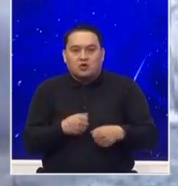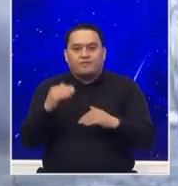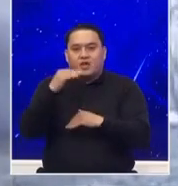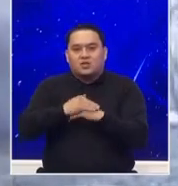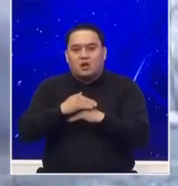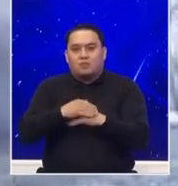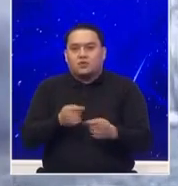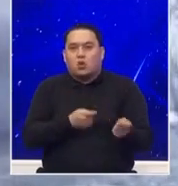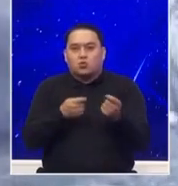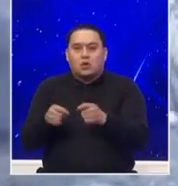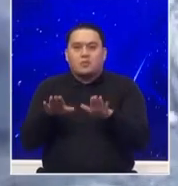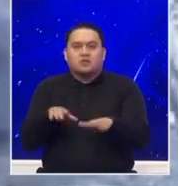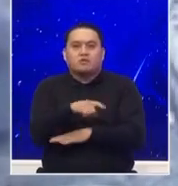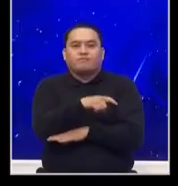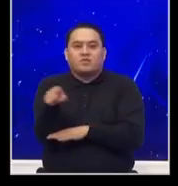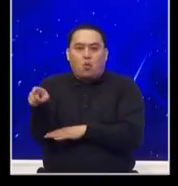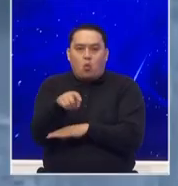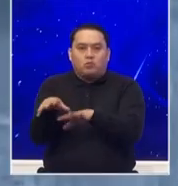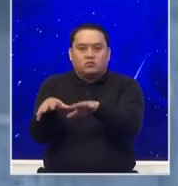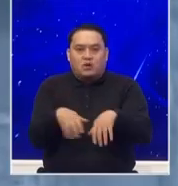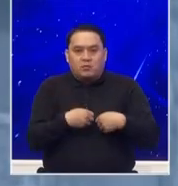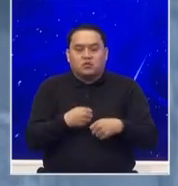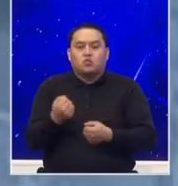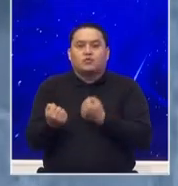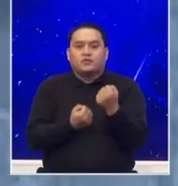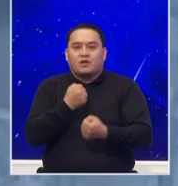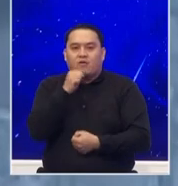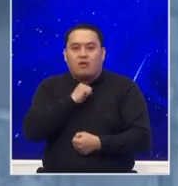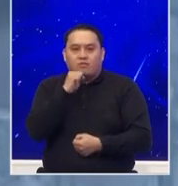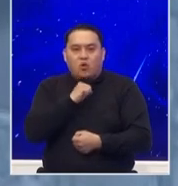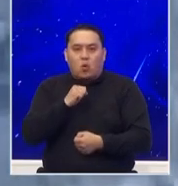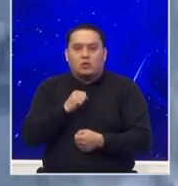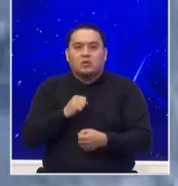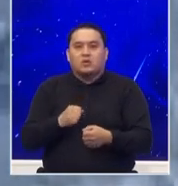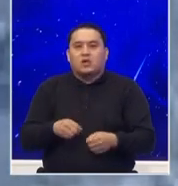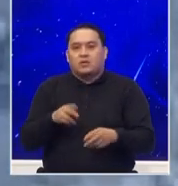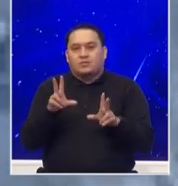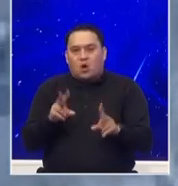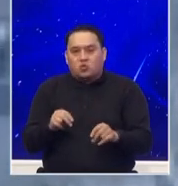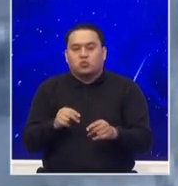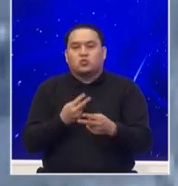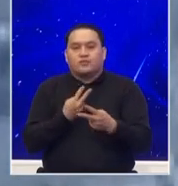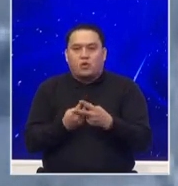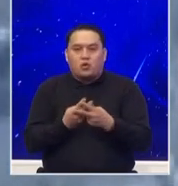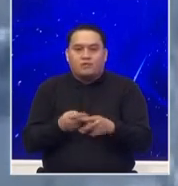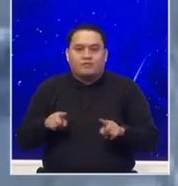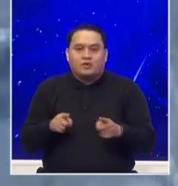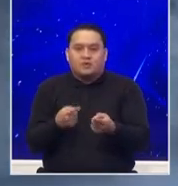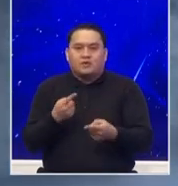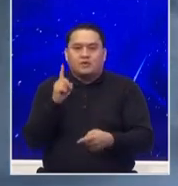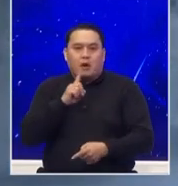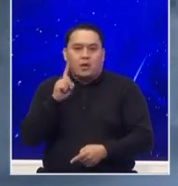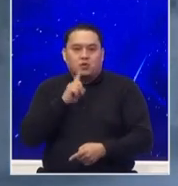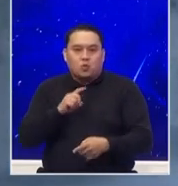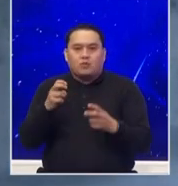вечернее время пригнали к месту эвакуатор и увезли на нем иномарку. Подозреваемые уже дали признательные показания и водворены в ВВС.